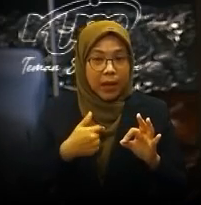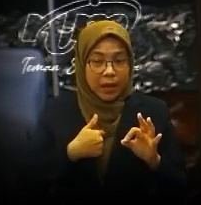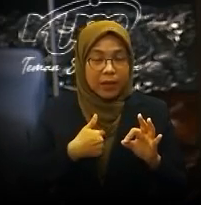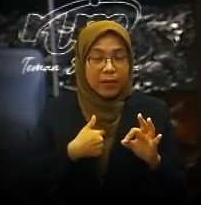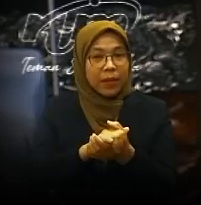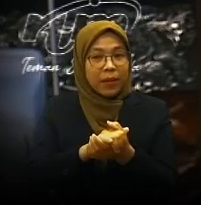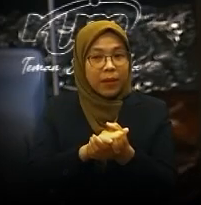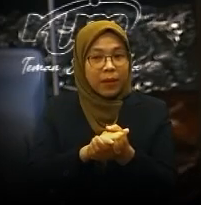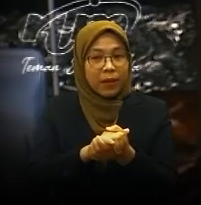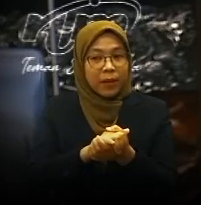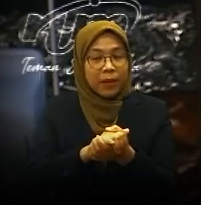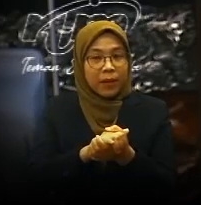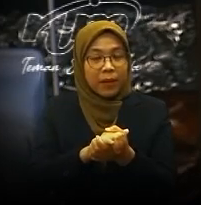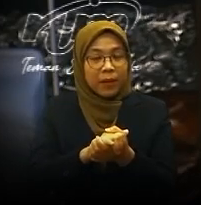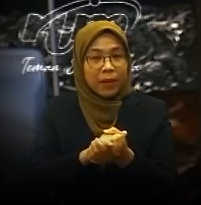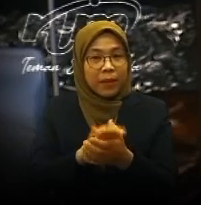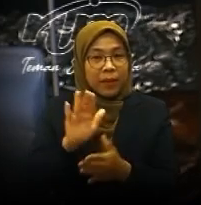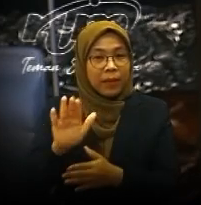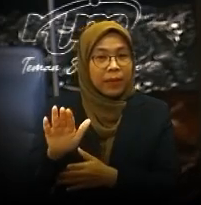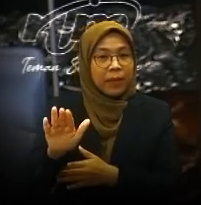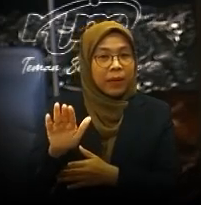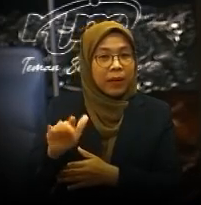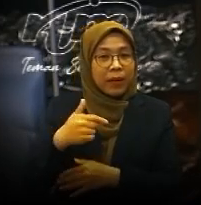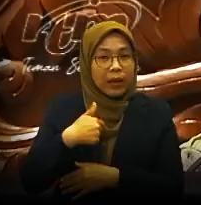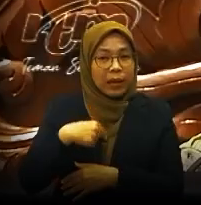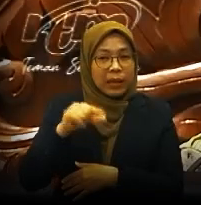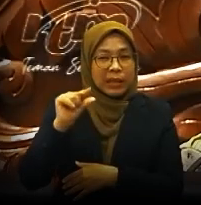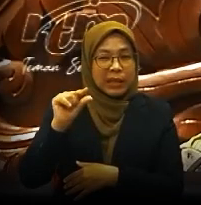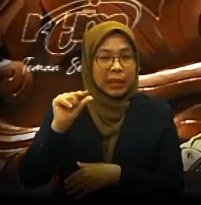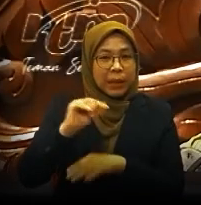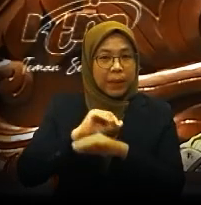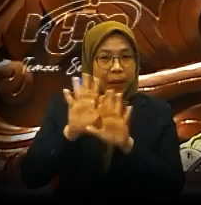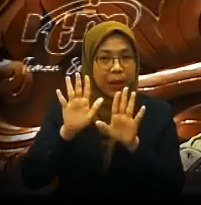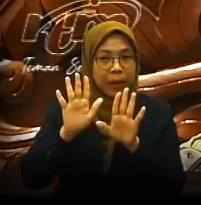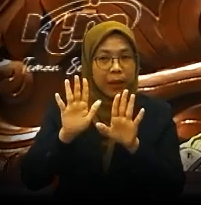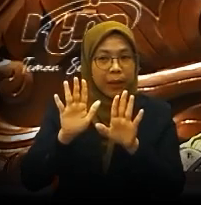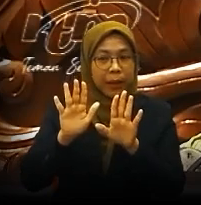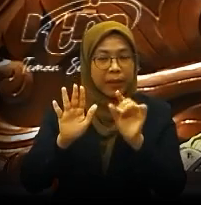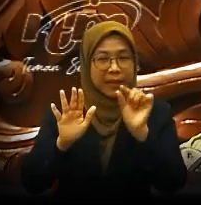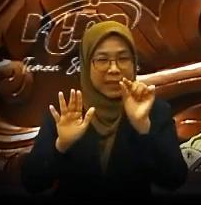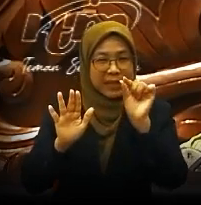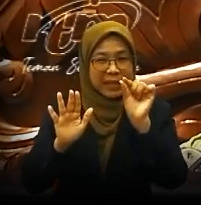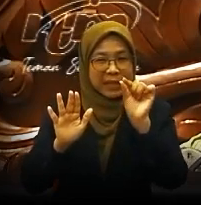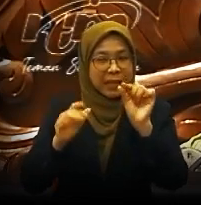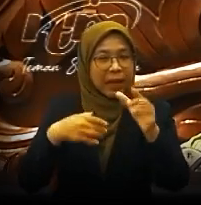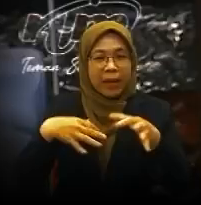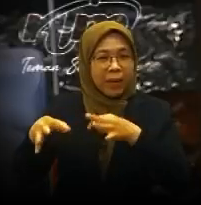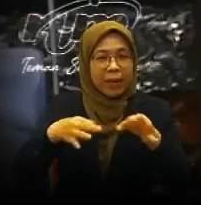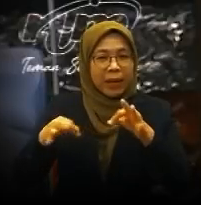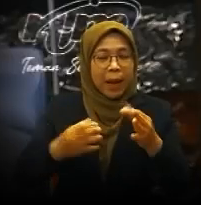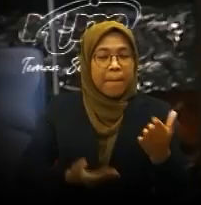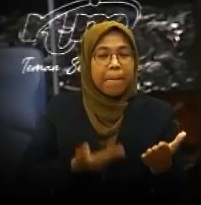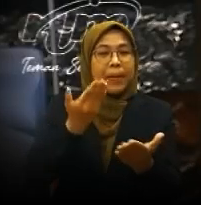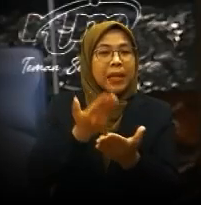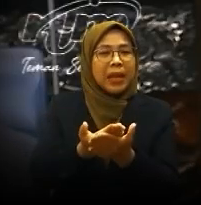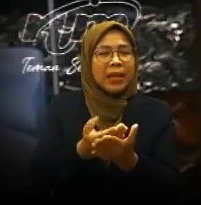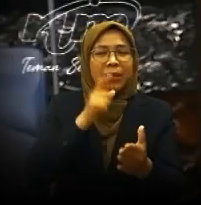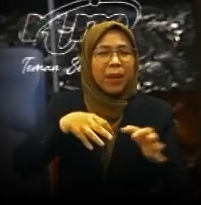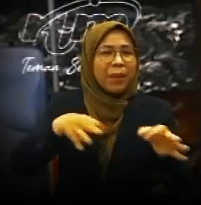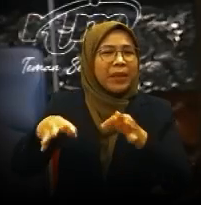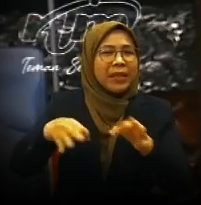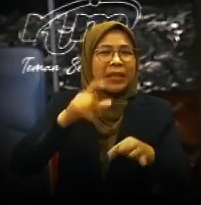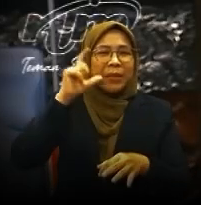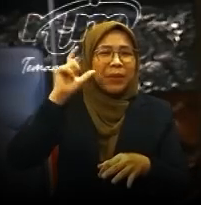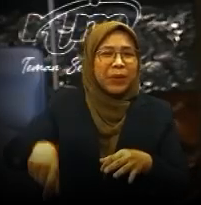saya percaya Dato' Speaker, saya nak minta sikit penjelasan. Tak, sekejap. Dia tak ada penjelasan. Bentang usul tak ada sikit